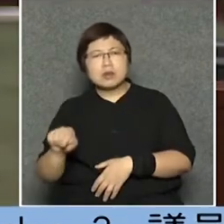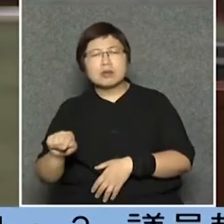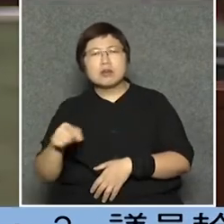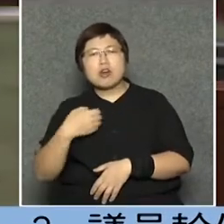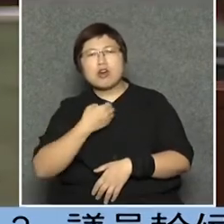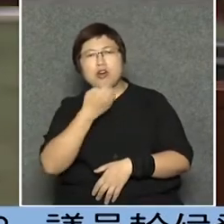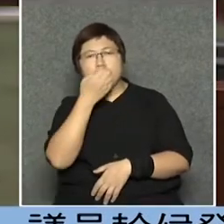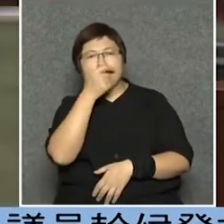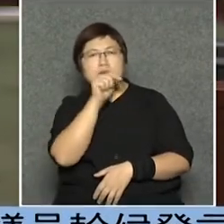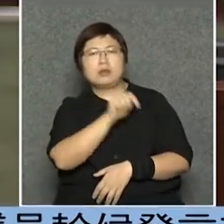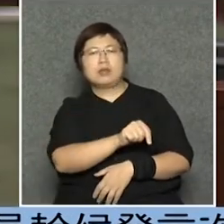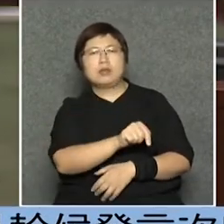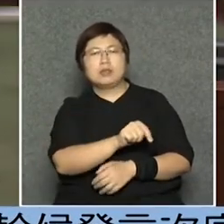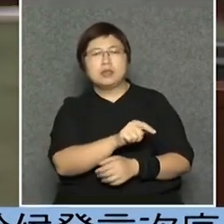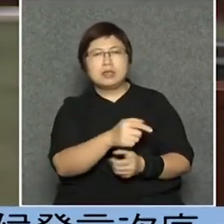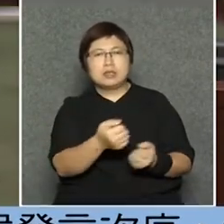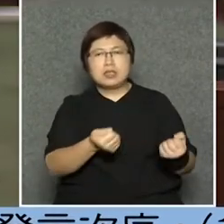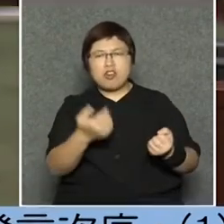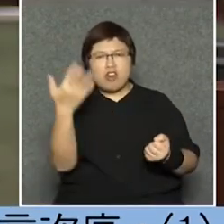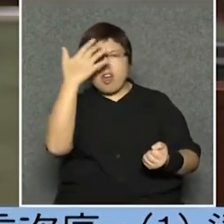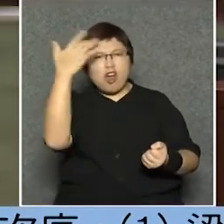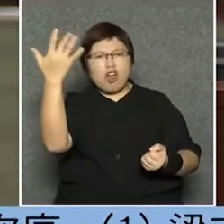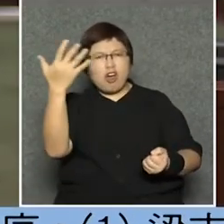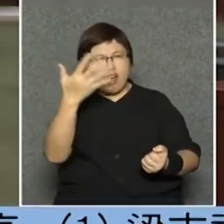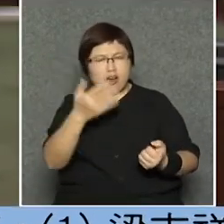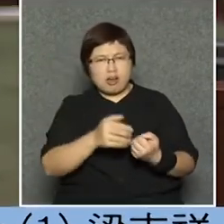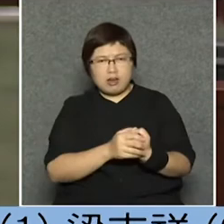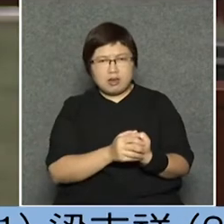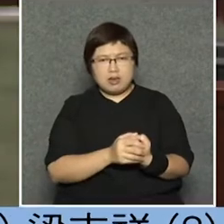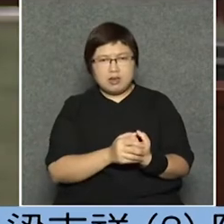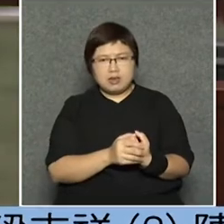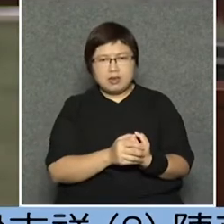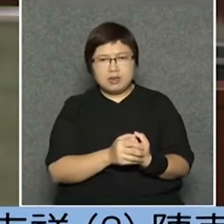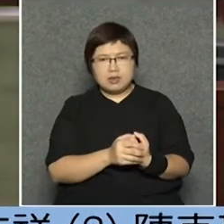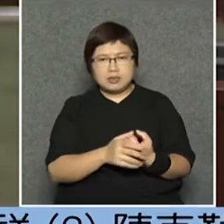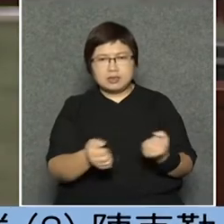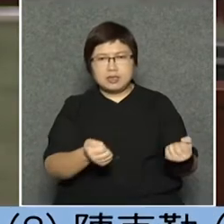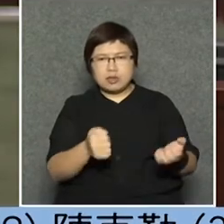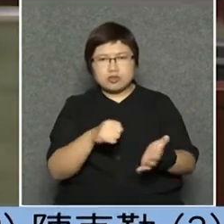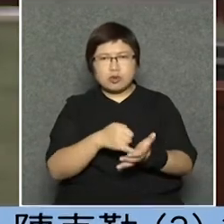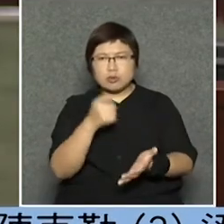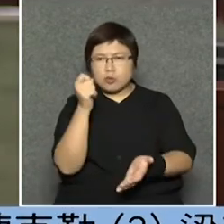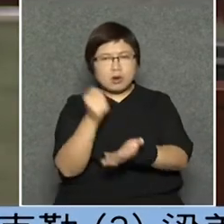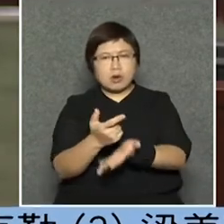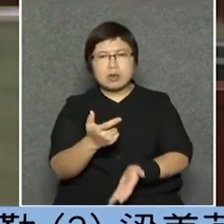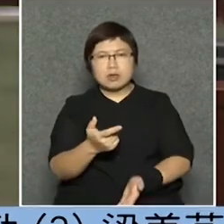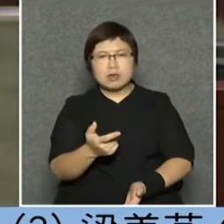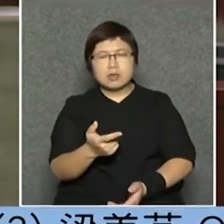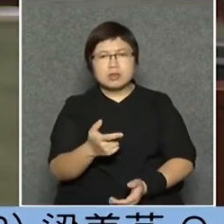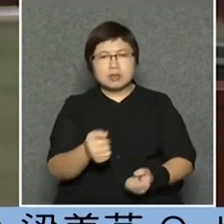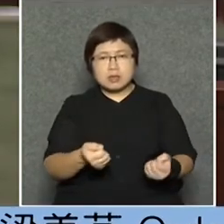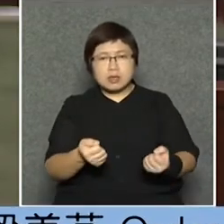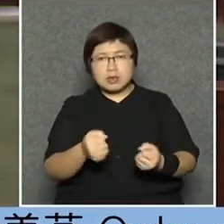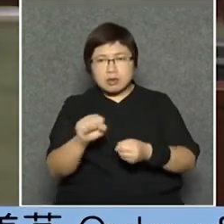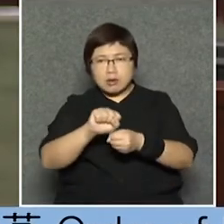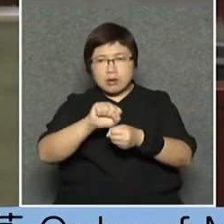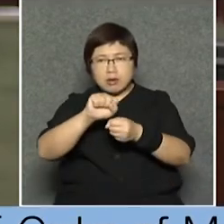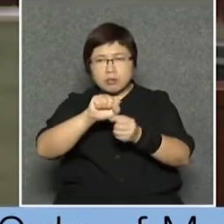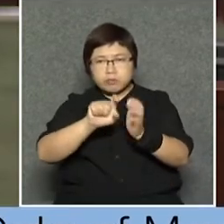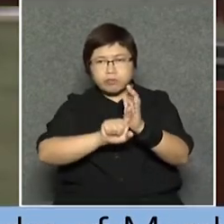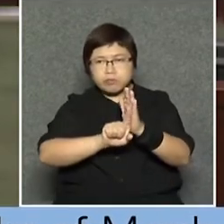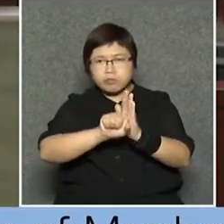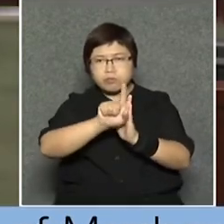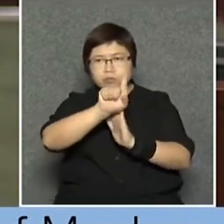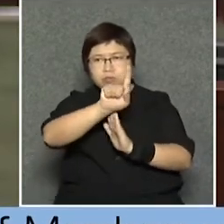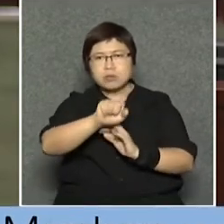是汽車狂的，這個城市車稅這麼貴，我們的汽車增長都即是